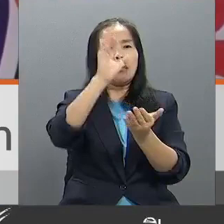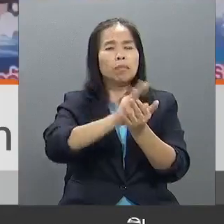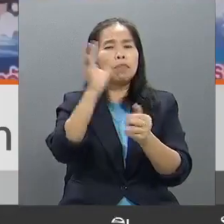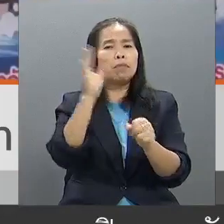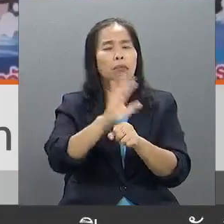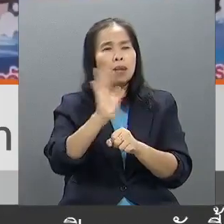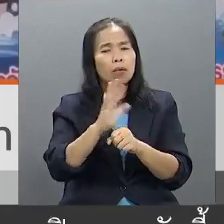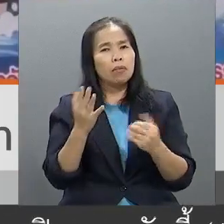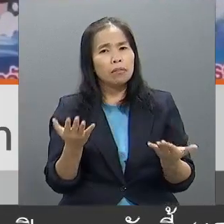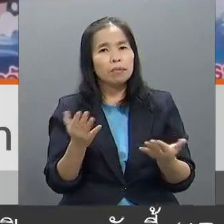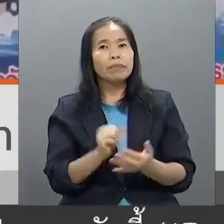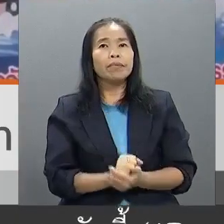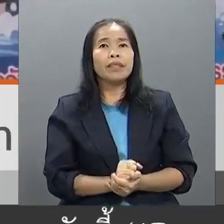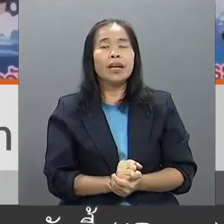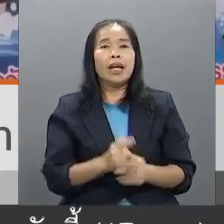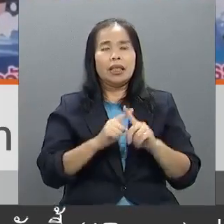มีแต่ก็มีข้อสังเกตุนะคะว่ามีผู้ประกอบการคนนึงประกาศผ่านทางออนไลน์ในการจัดงานดังกล่าวมาตั้งแต่เทศบาลนครสงขลาจะเปิดประมูลงานโดยใช้ชื่องานเดียวกันวันเวลาเดียวกันศิลปินที่ร่วมงานก็เป็นคนเดียวกันทั้งหมดทำให้ต้องไปยื่นฟ้องต่อศาลปกครองสงขลาเพื่อขอความเป็นธรรมเนื่องจากบริษัทลัคกี้เสียหายจากการเตรียมงานไปแล้วหลายล้านบาทหลังจากชนะการประมูลงานและอยู่ระหว่างเราทำสัญญาจึงต้องการให้เทศบาลนครสงขลาชดใช้ความเสียหายที่เกิดขึ้นรวมถึงยกเลิกการจัดงานในปีนี้เนื่องจากไม่มีความโปร่งใสค่ะอ่ะ